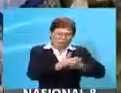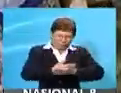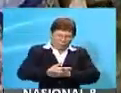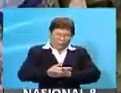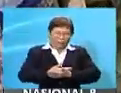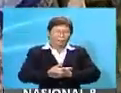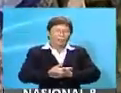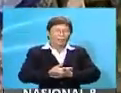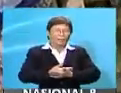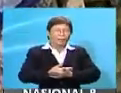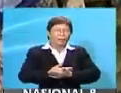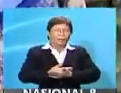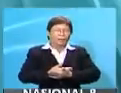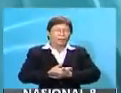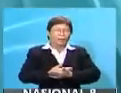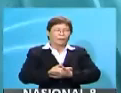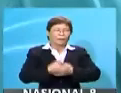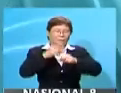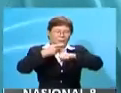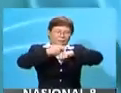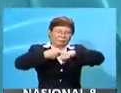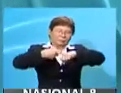ditahnik dan dicukur